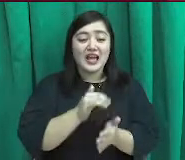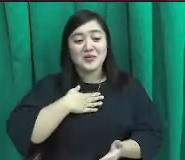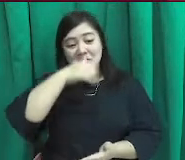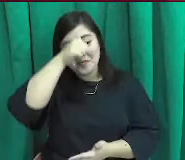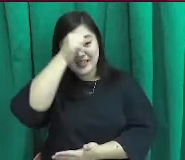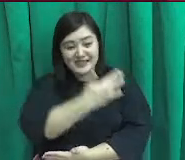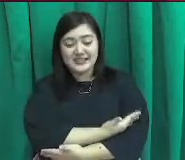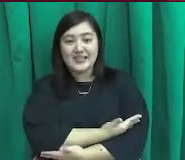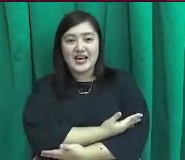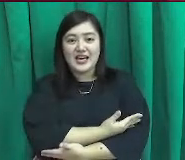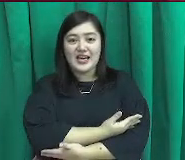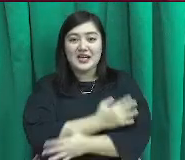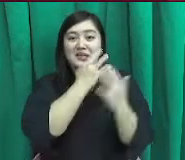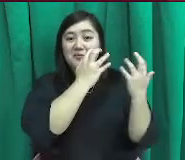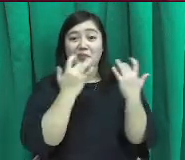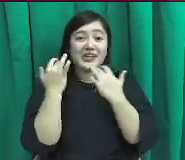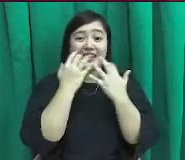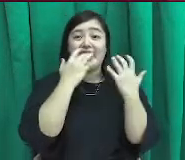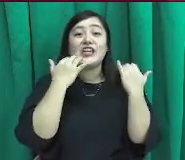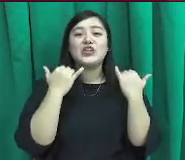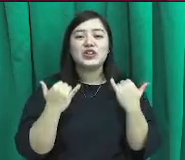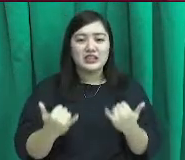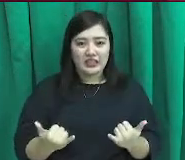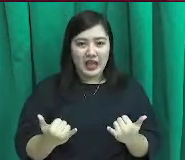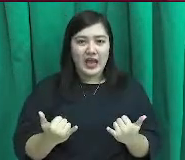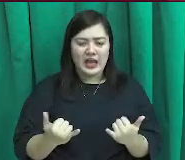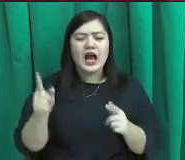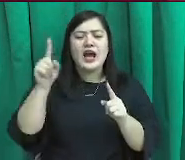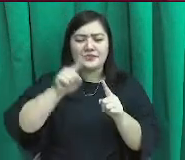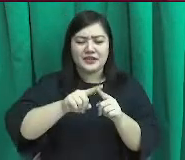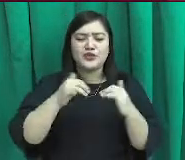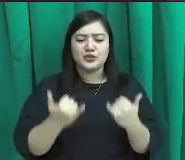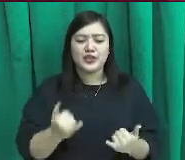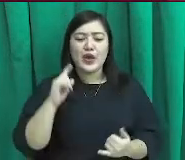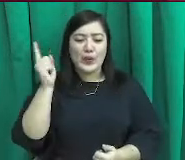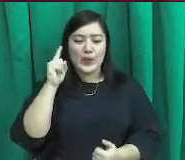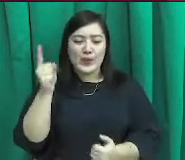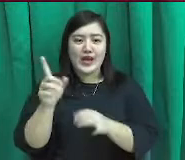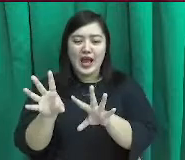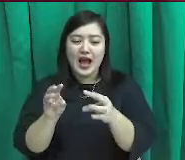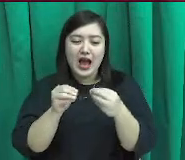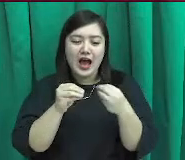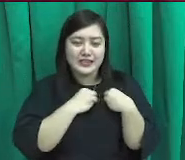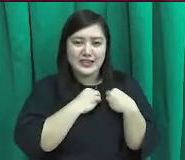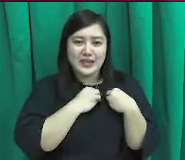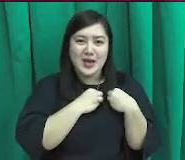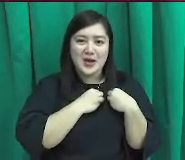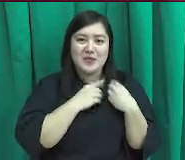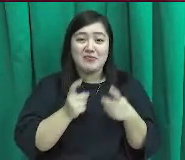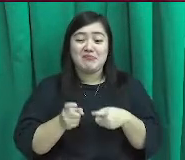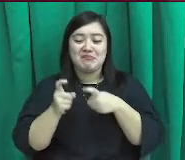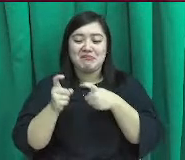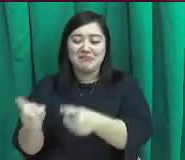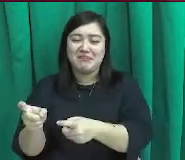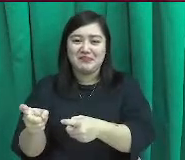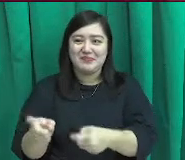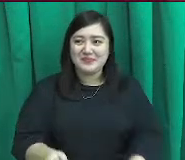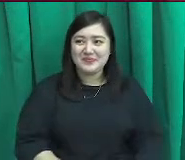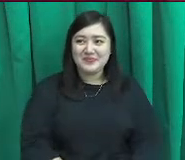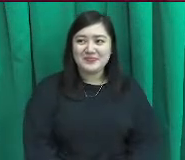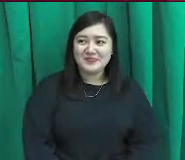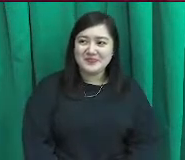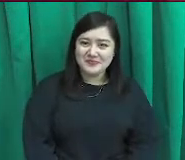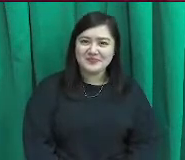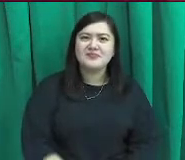ay hindi na po niya tatanggap. Yun, yun. Sorry na lang daw. Yan ang birthday na para sa pilitan. What?